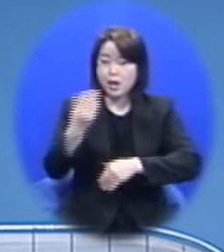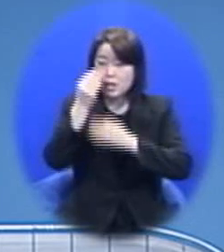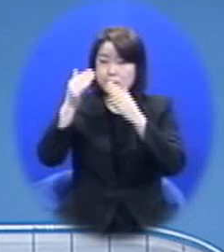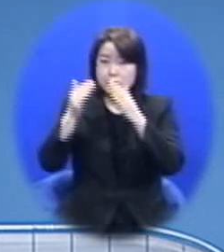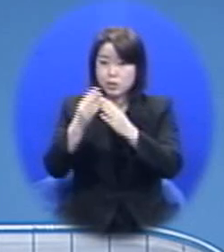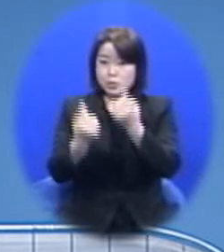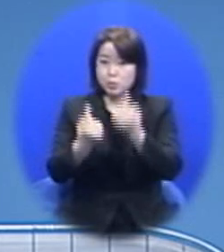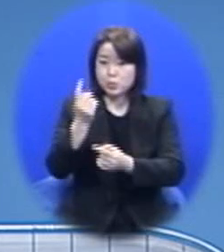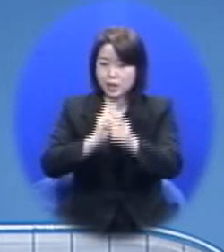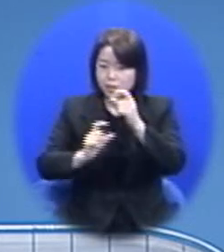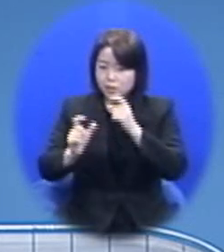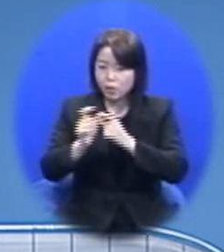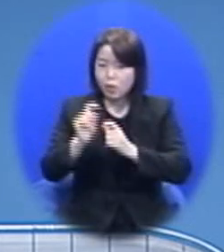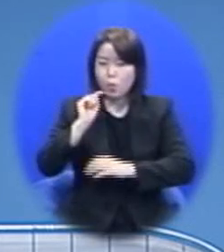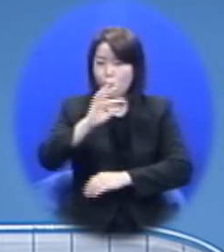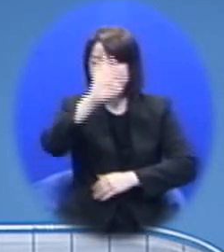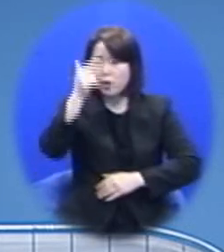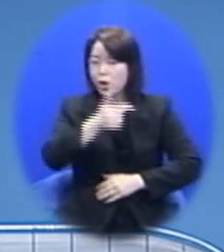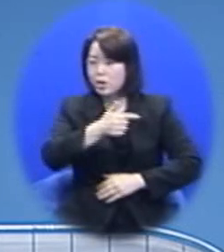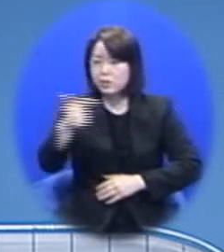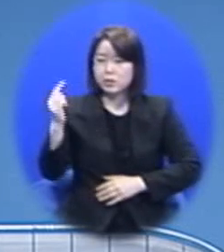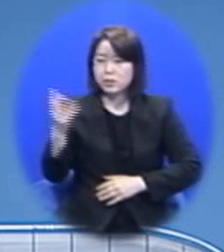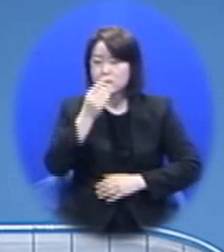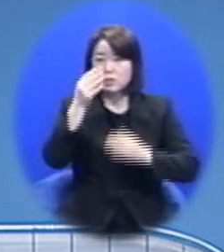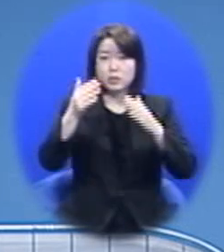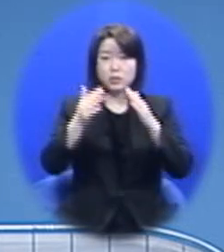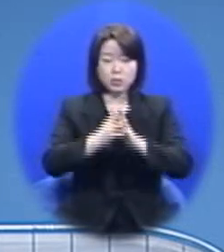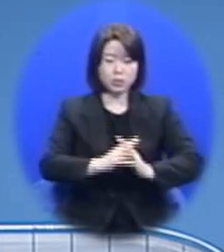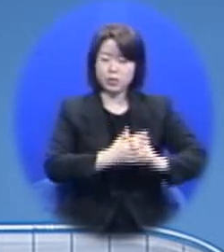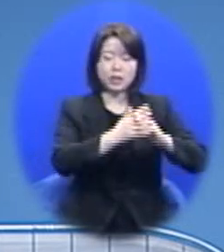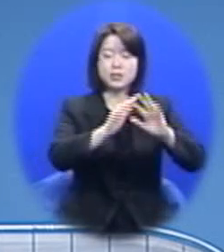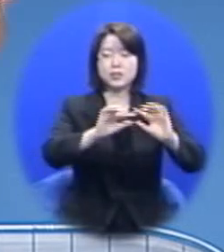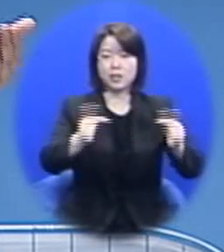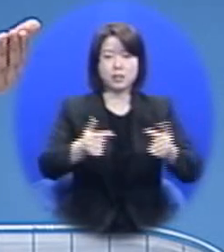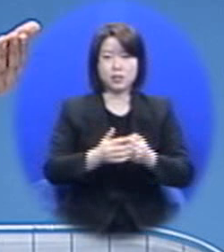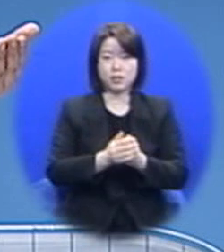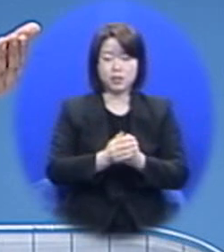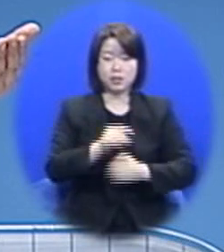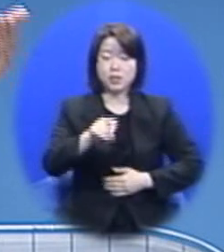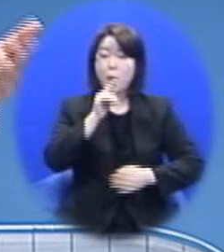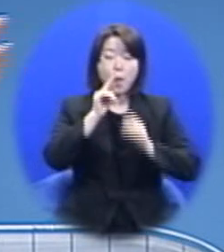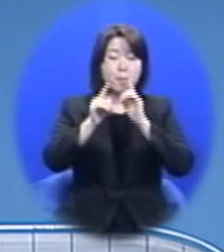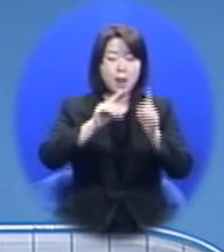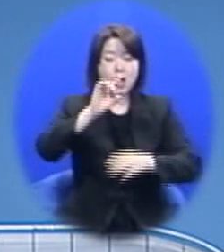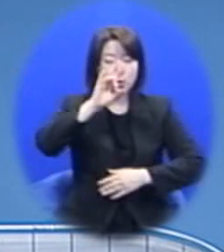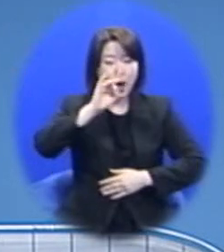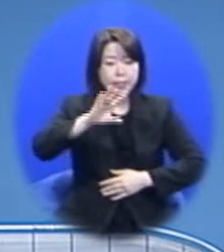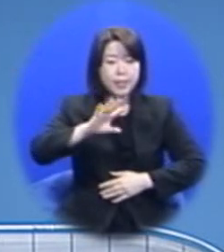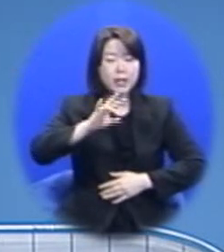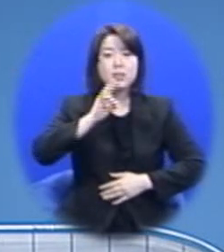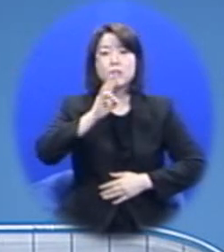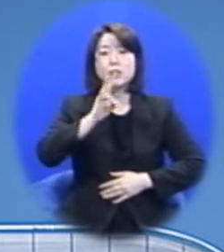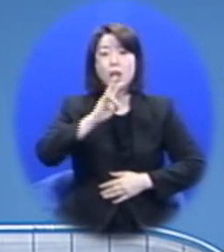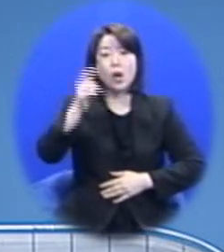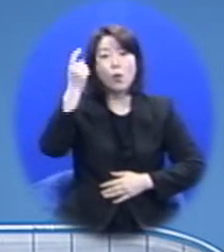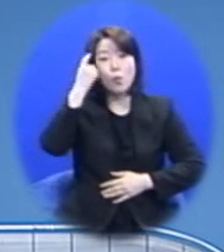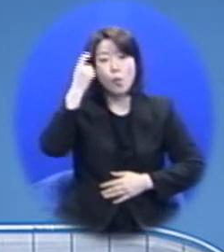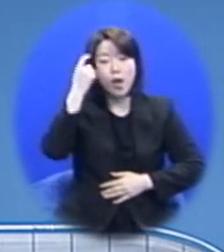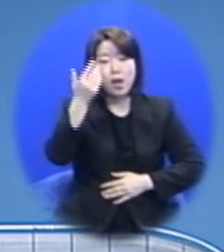성전이 지어지지 않았습니다. 근데 하나님께서는 이게 말도 안 되는 예언을 왜 하셨을까요?